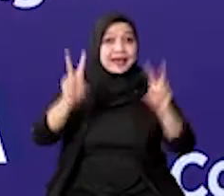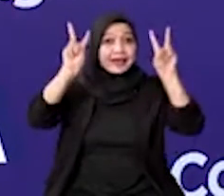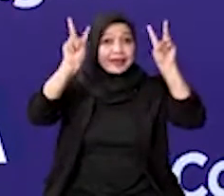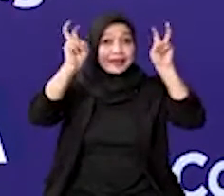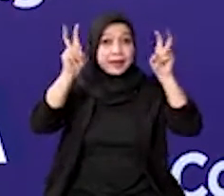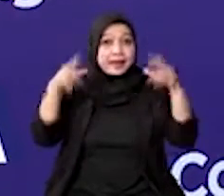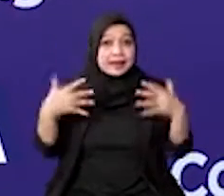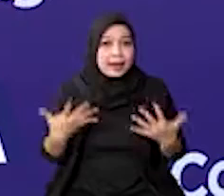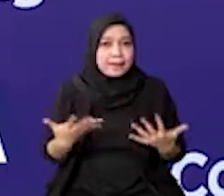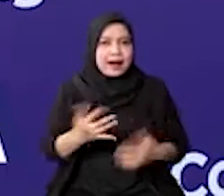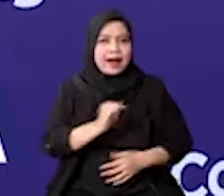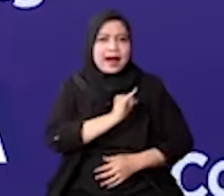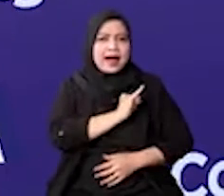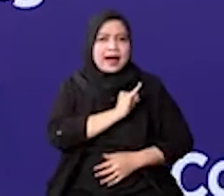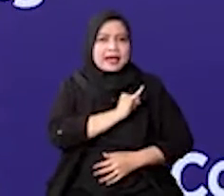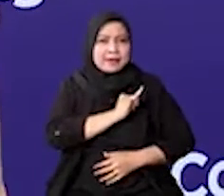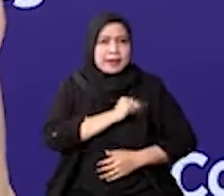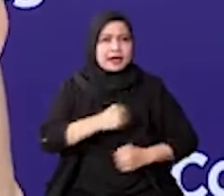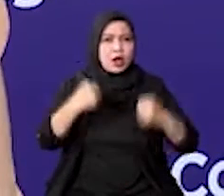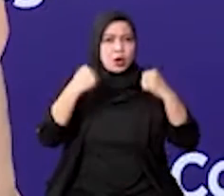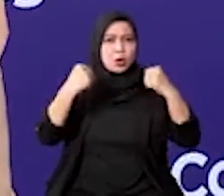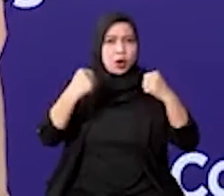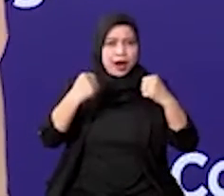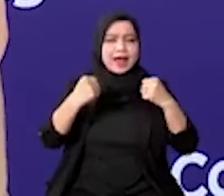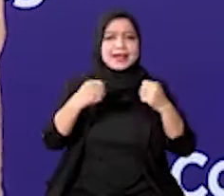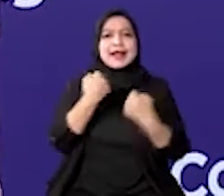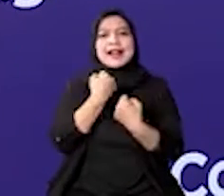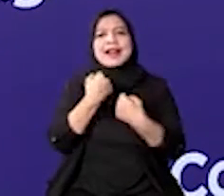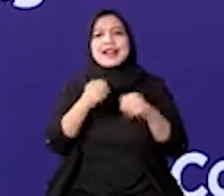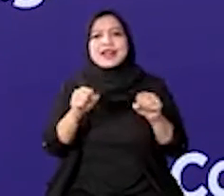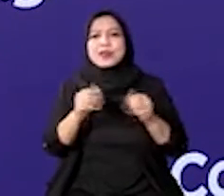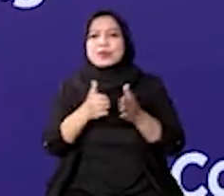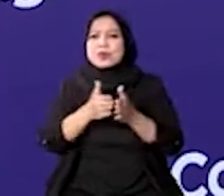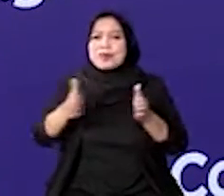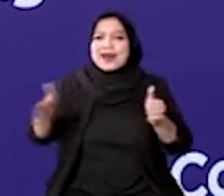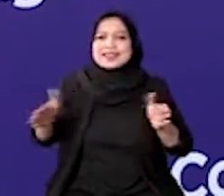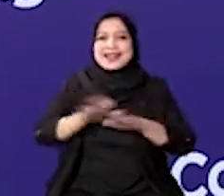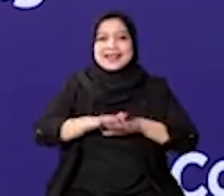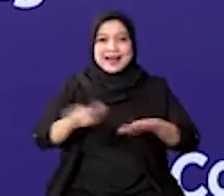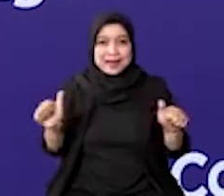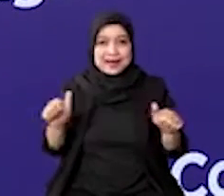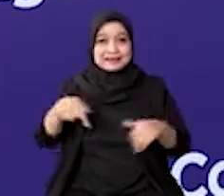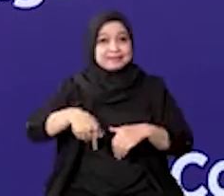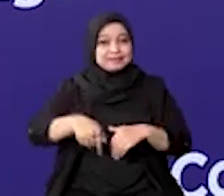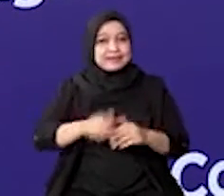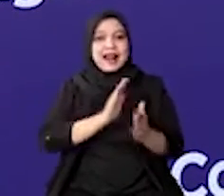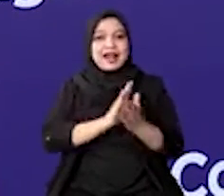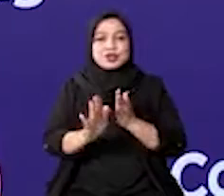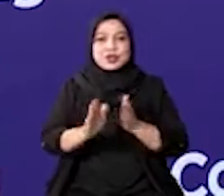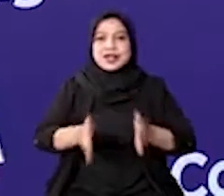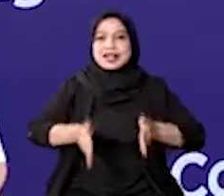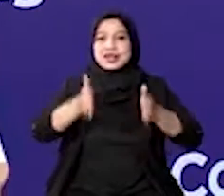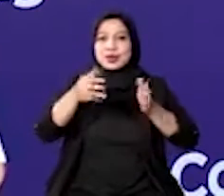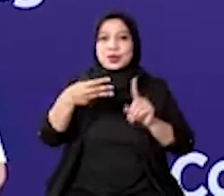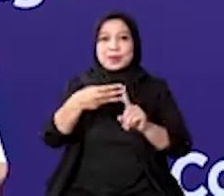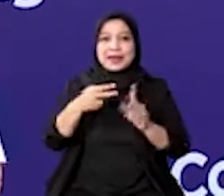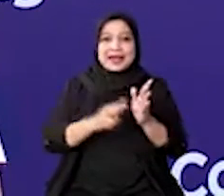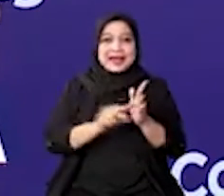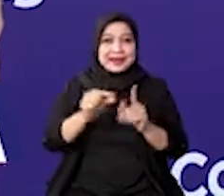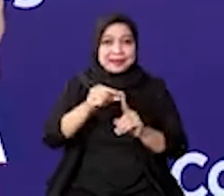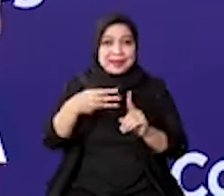kuat libur panjang Aman yang disiarkan secara langsung dari Graha BNPB Jakarta Nah pemirsa